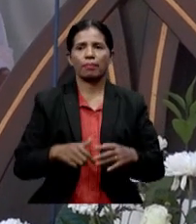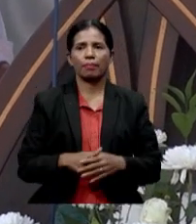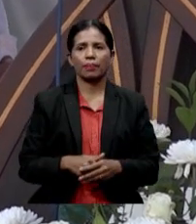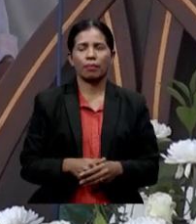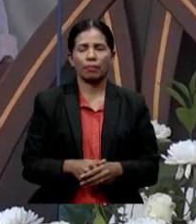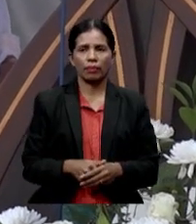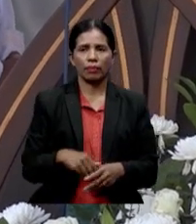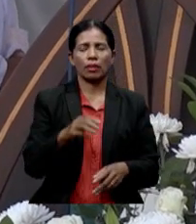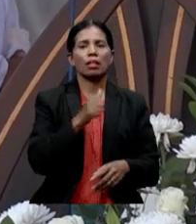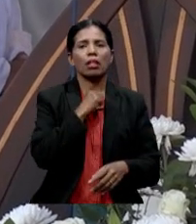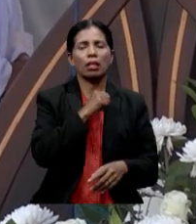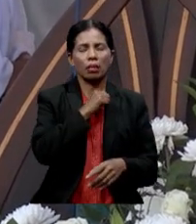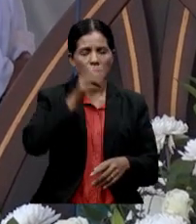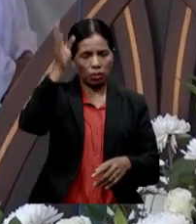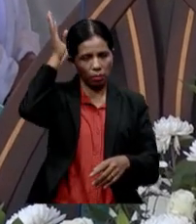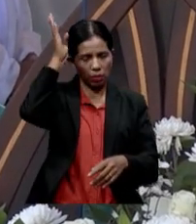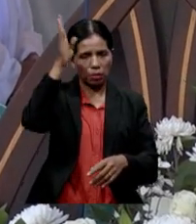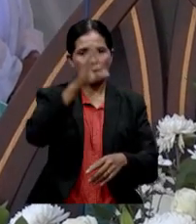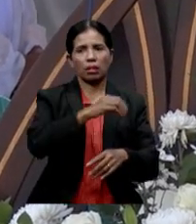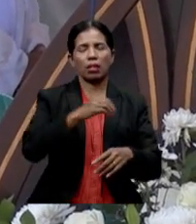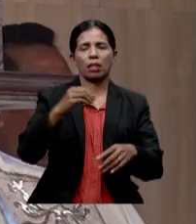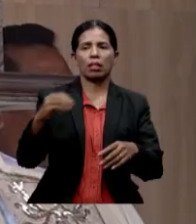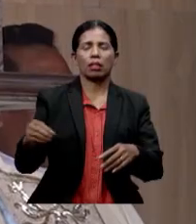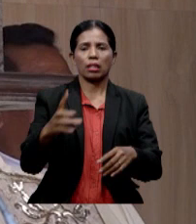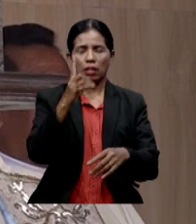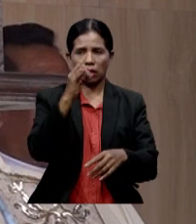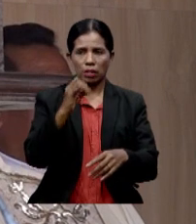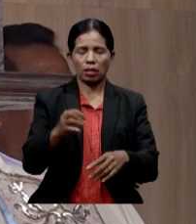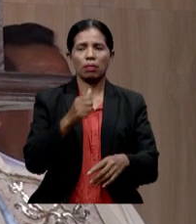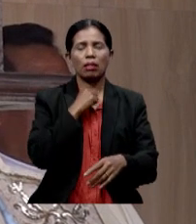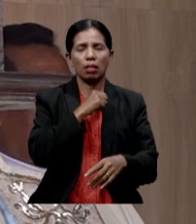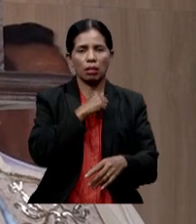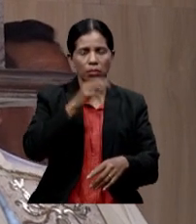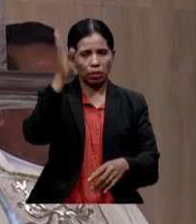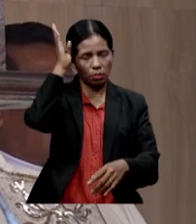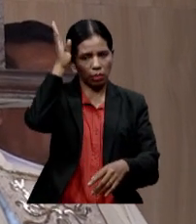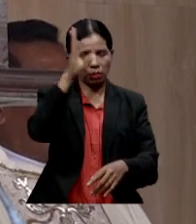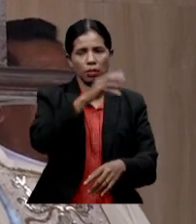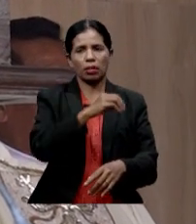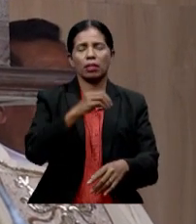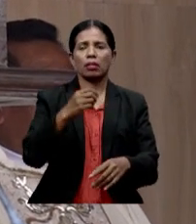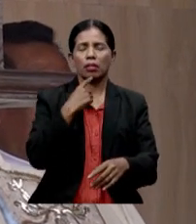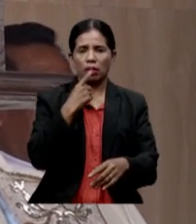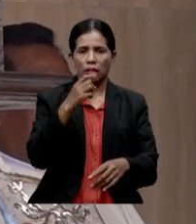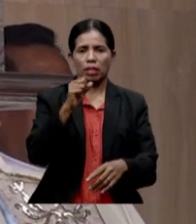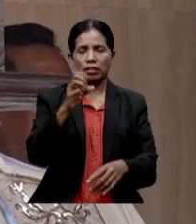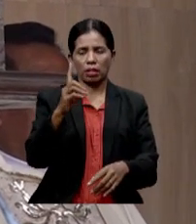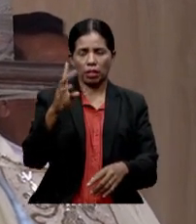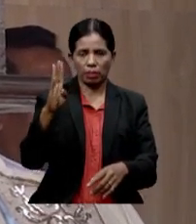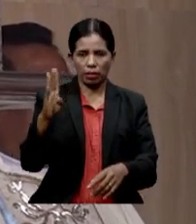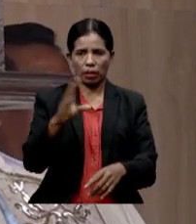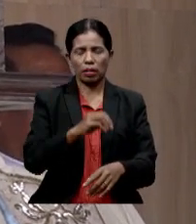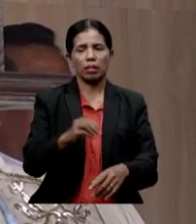Nunemos arcebispo arquidiocese metropolita Dili, Dom Virgílio Cardeal do Carmo da Silva STB, e a